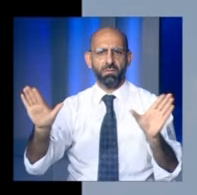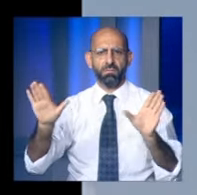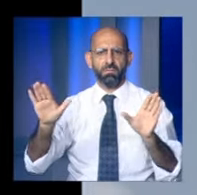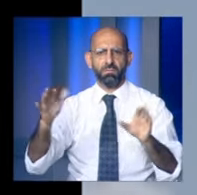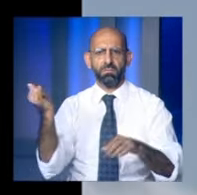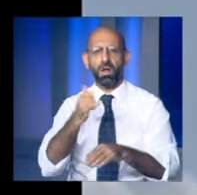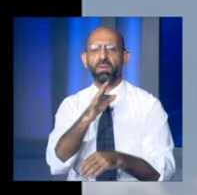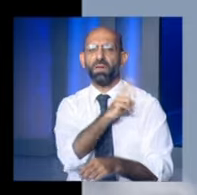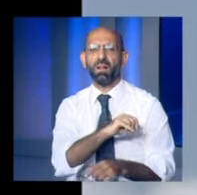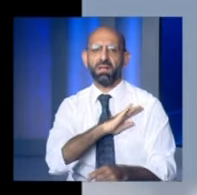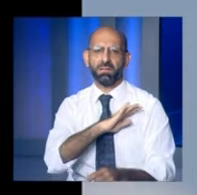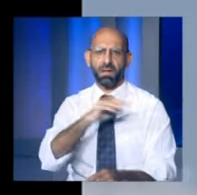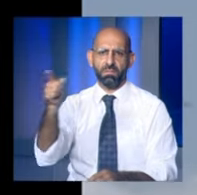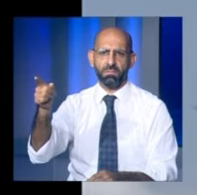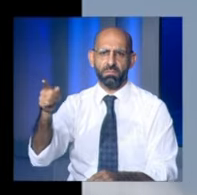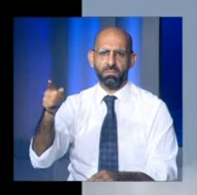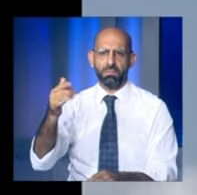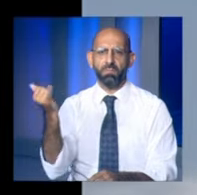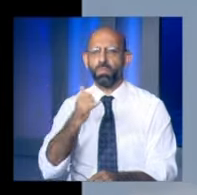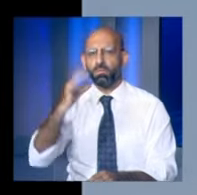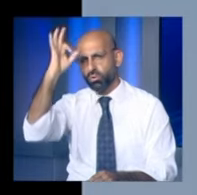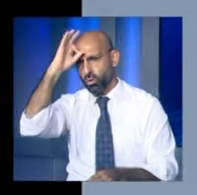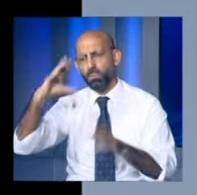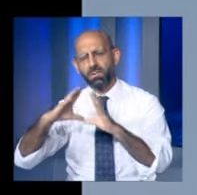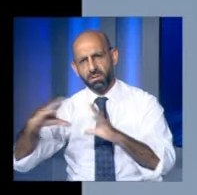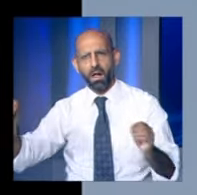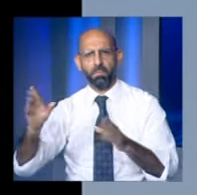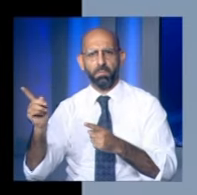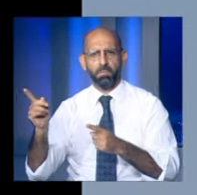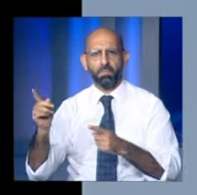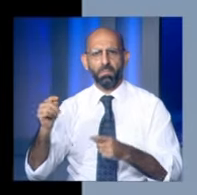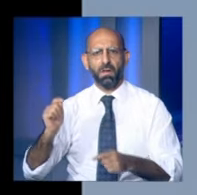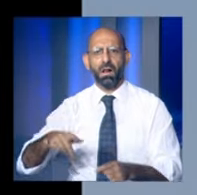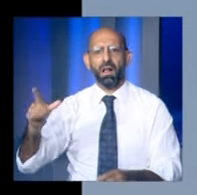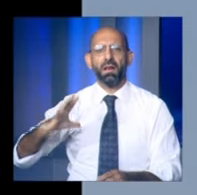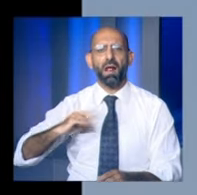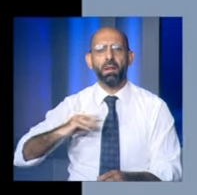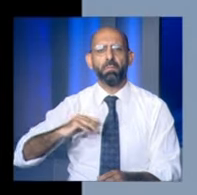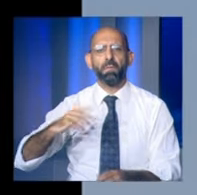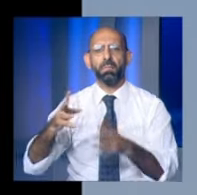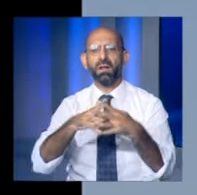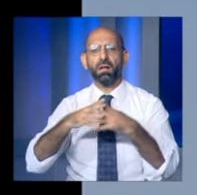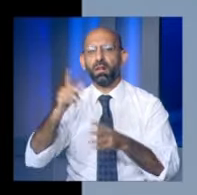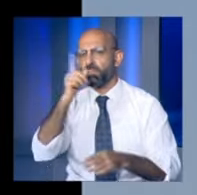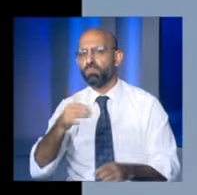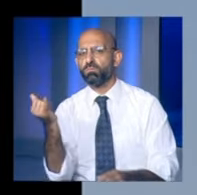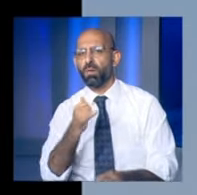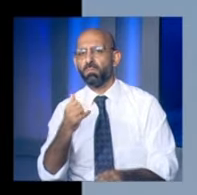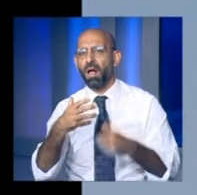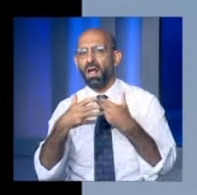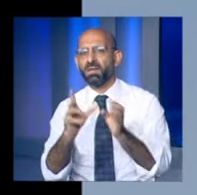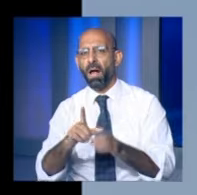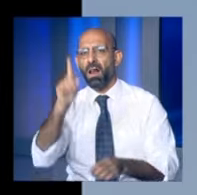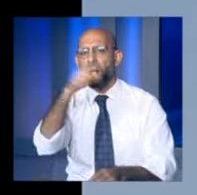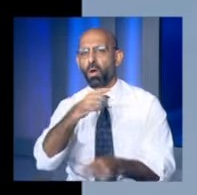الإدارة الأمريكية إلى وقف إطلاق النار في غزة، ما ينعكس إيجابا على الجبهة الجنوبية في لبنان. النائب